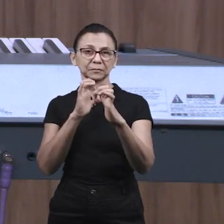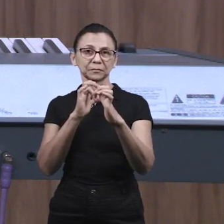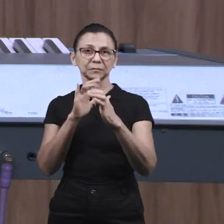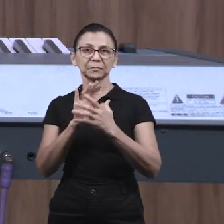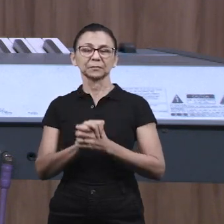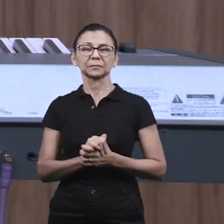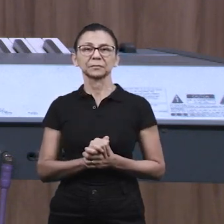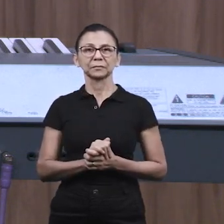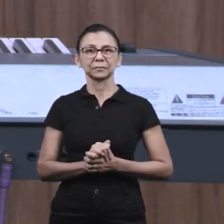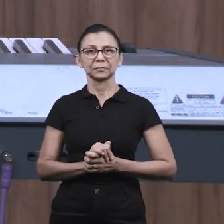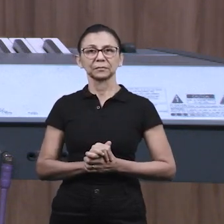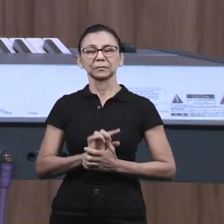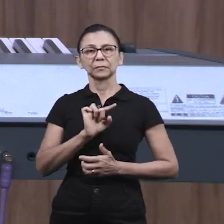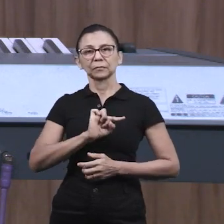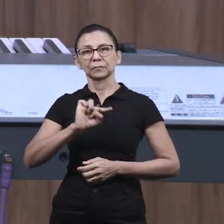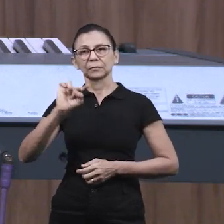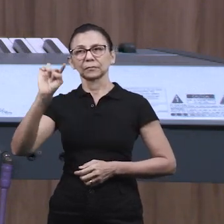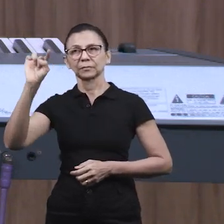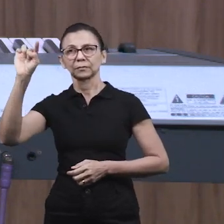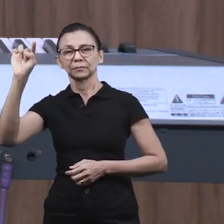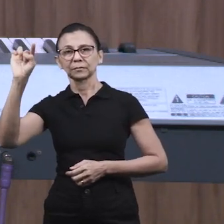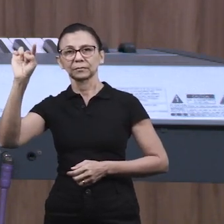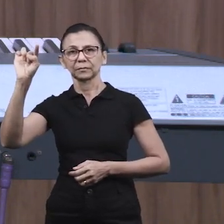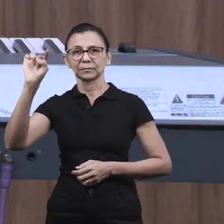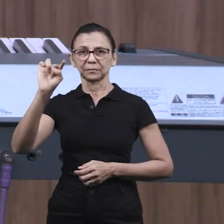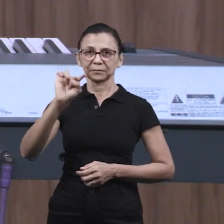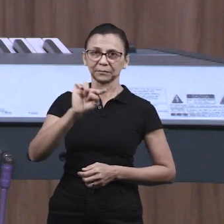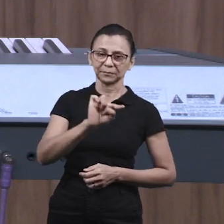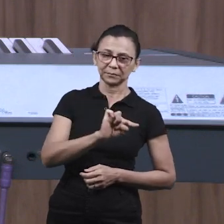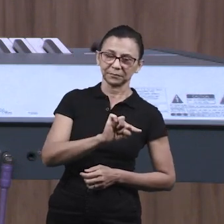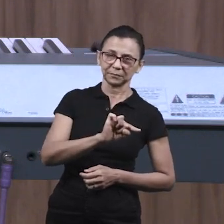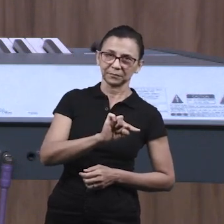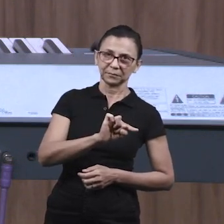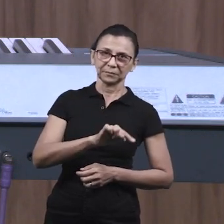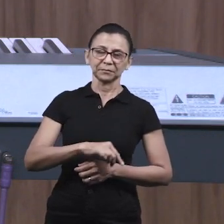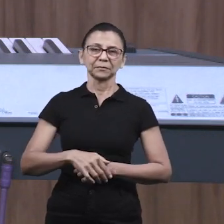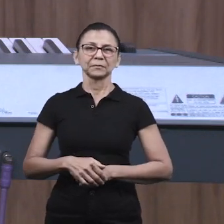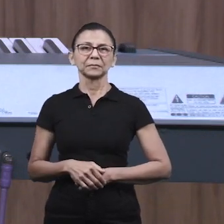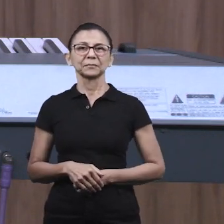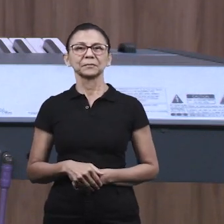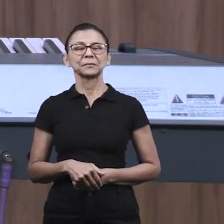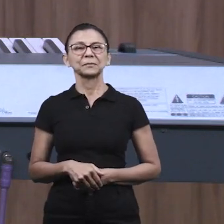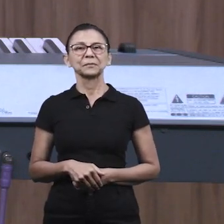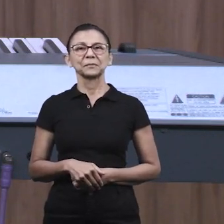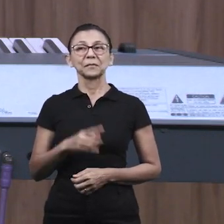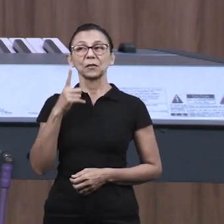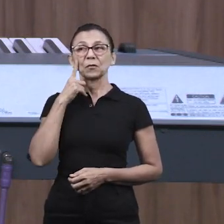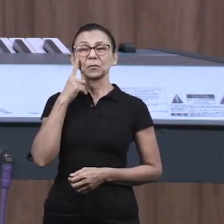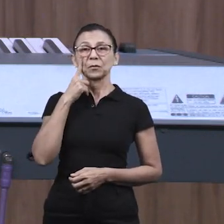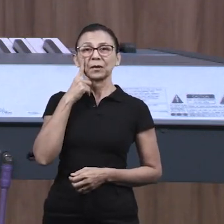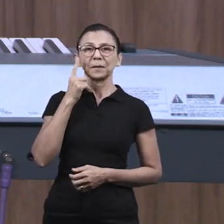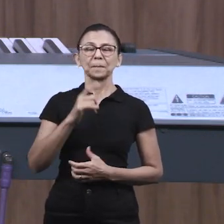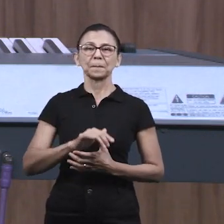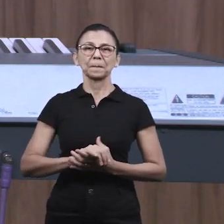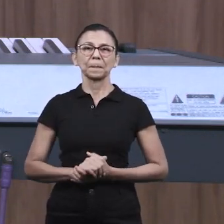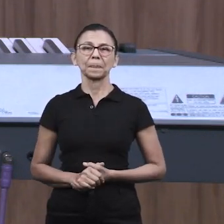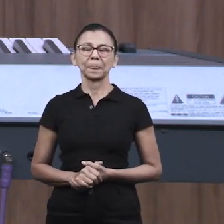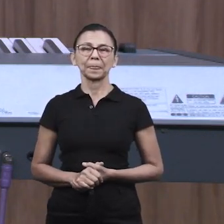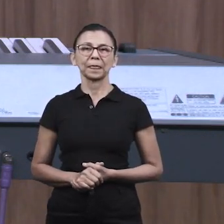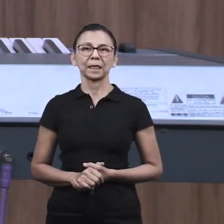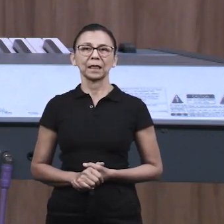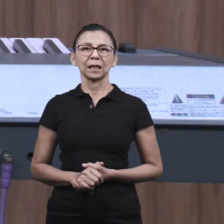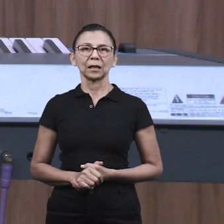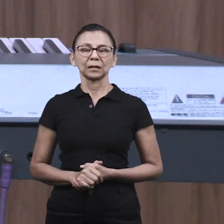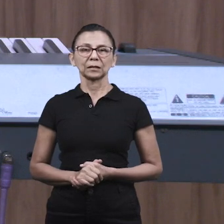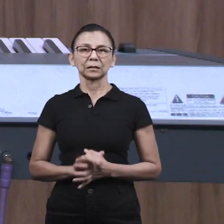manière croissante et de manière descendante. Allons voir, je vais compter jusqu'à 4 et nous allons faire la